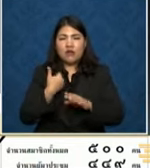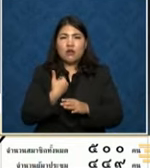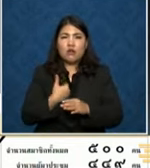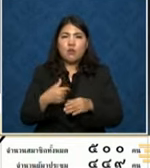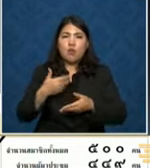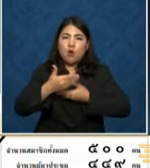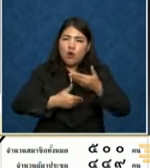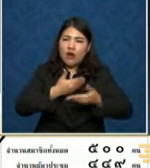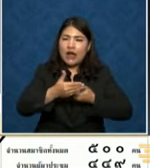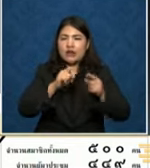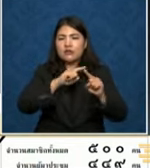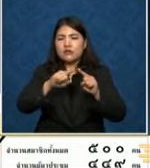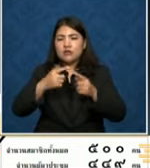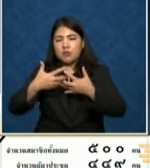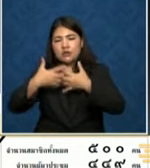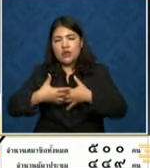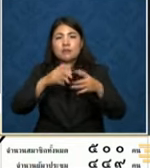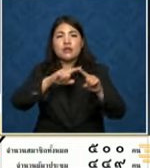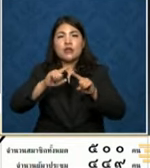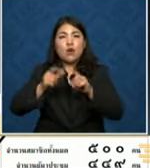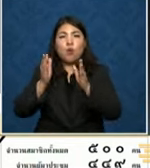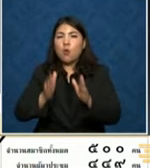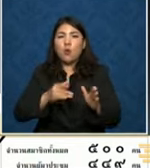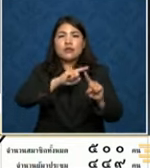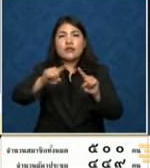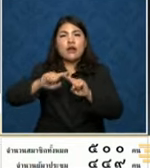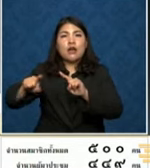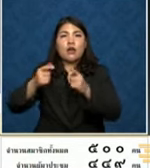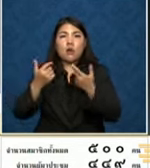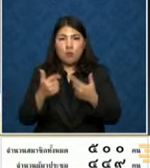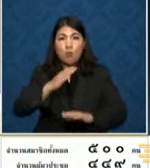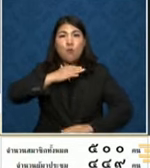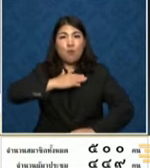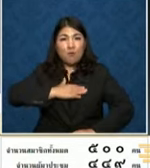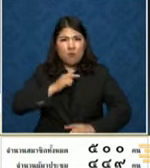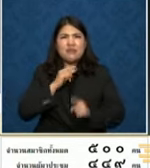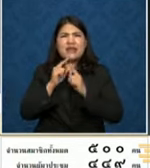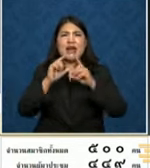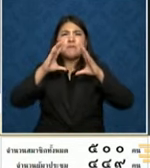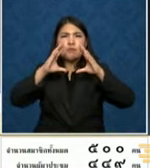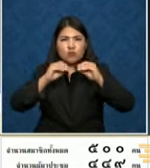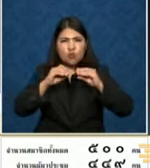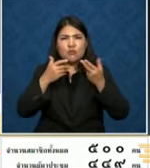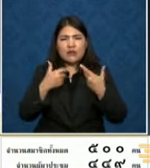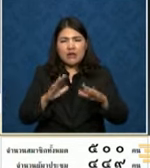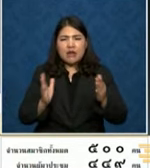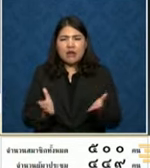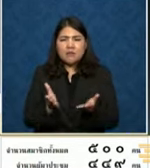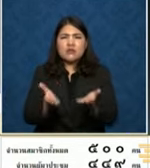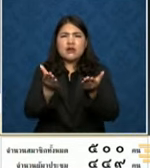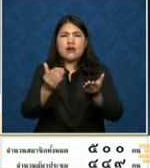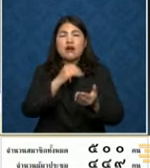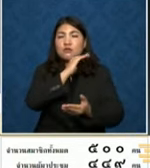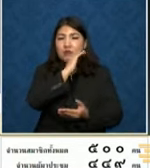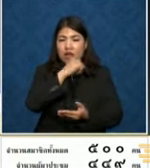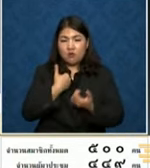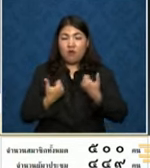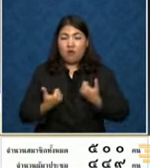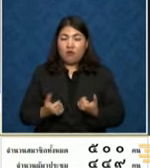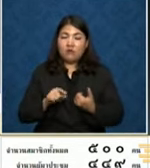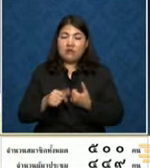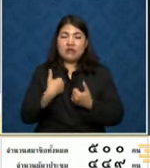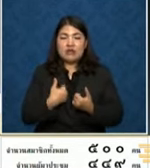ค้าสภาหอการค้าสภาอุตสาหกรรมผู้ประกอบการต่างๆผมมีการประชุมกันครับ มีการขับเคลื่อนกันครับว่าเอ้าราคา